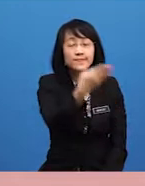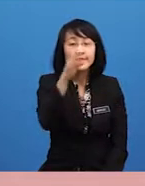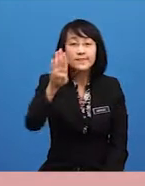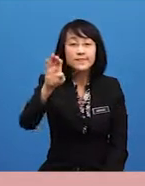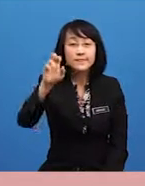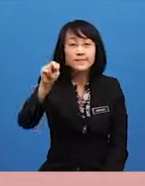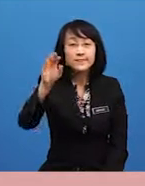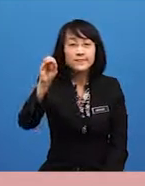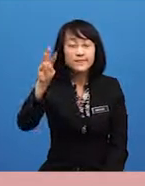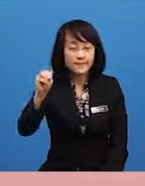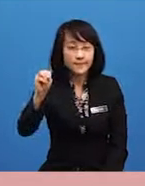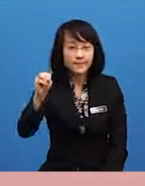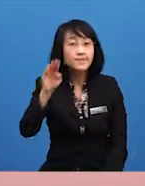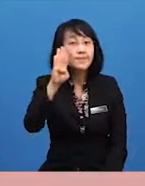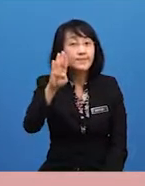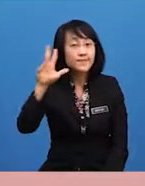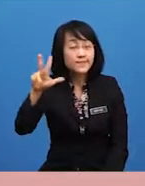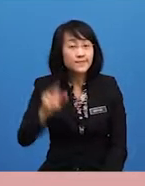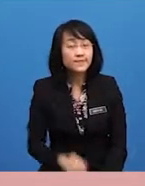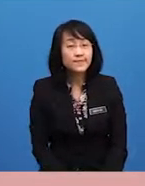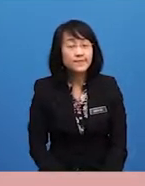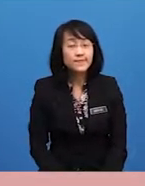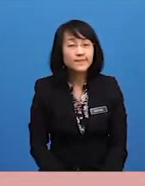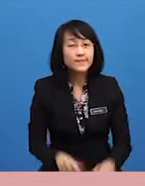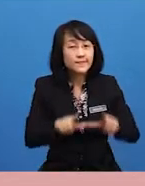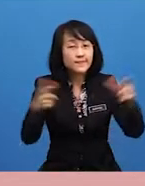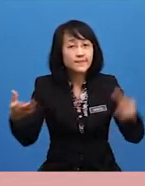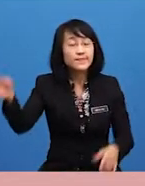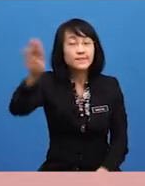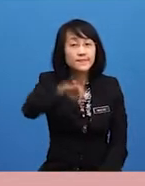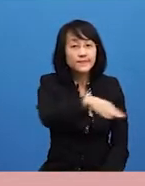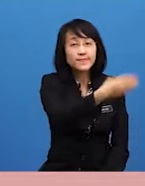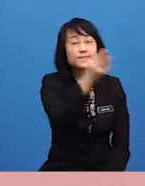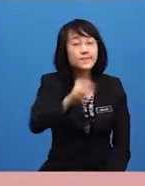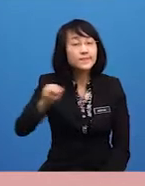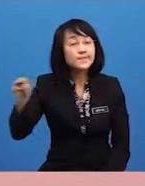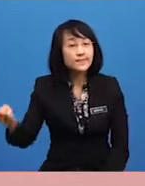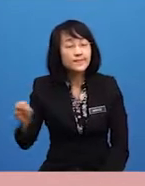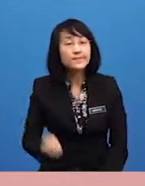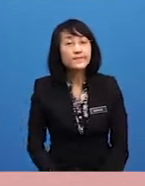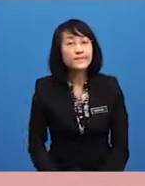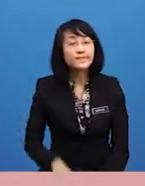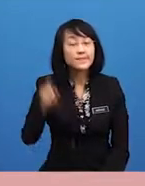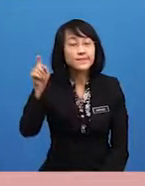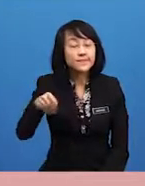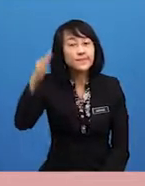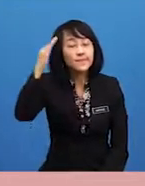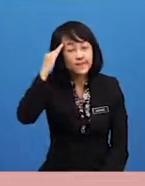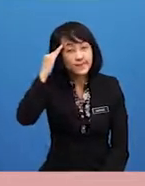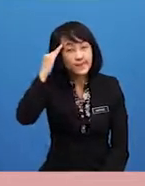Benum B3. Selain banjaran, murid-murid juga perlu